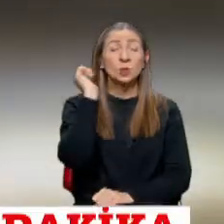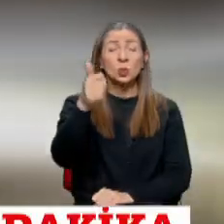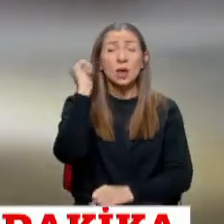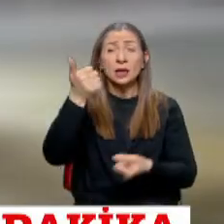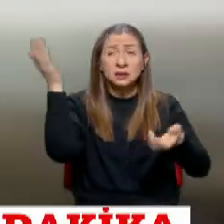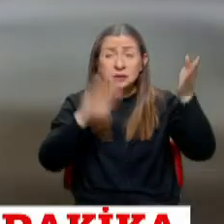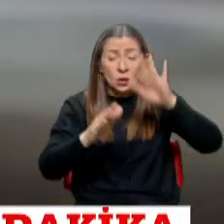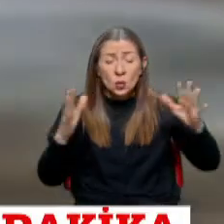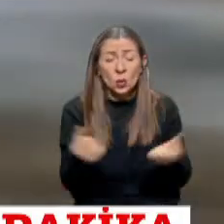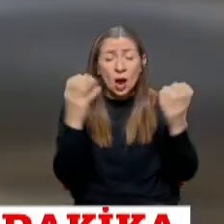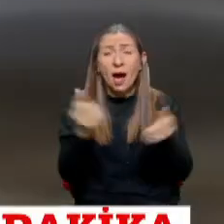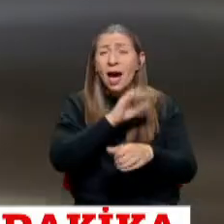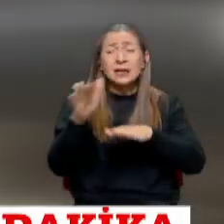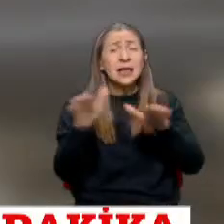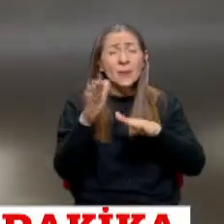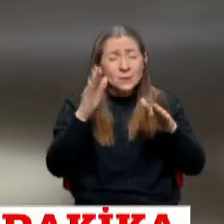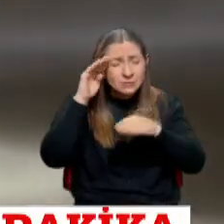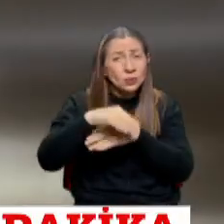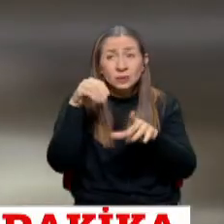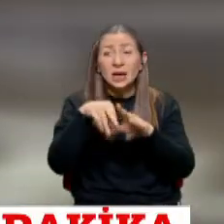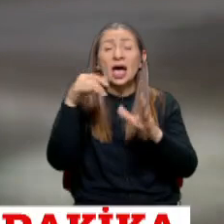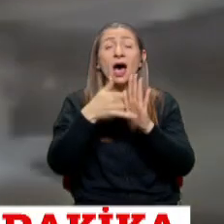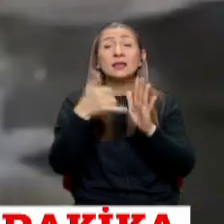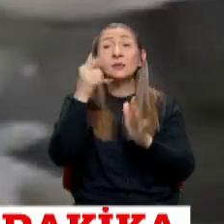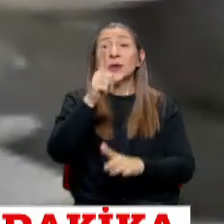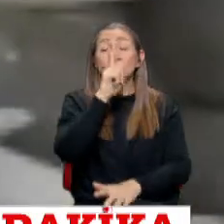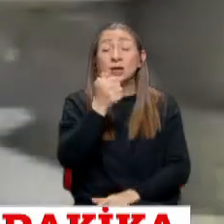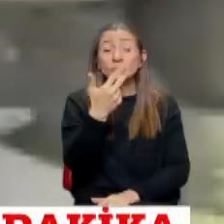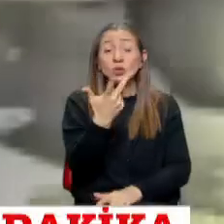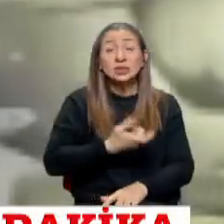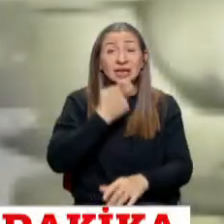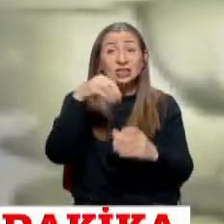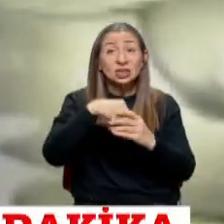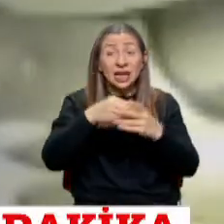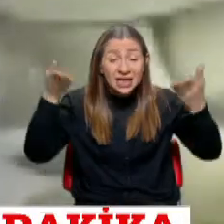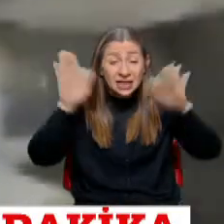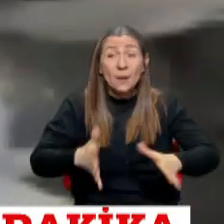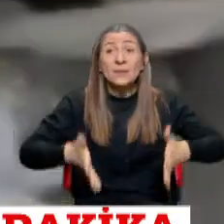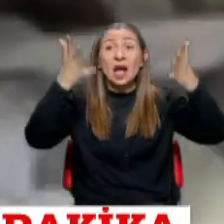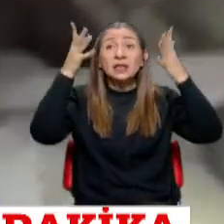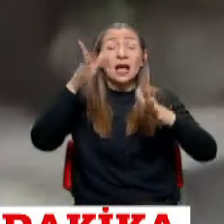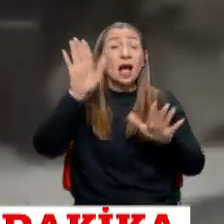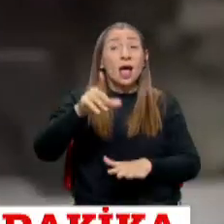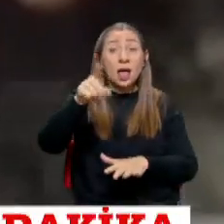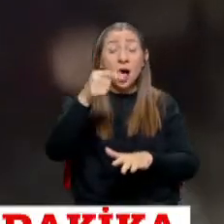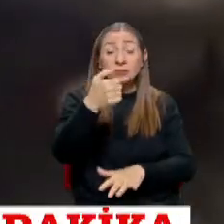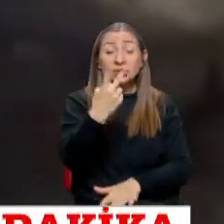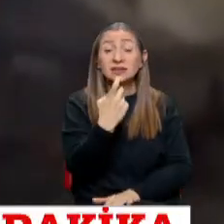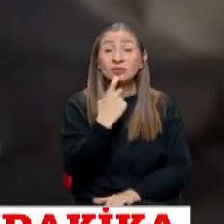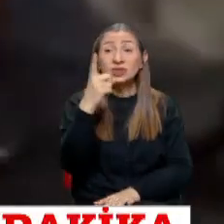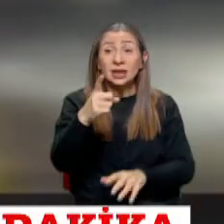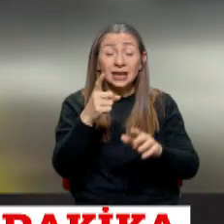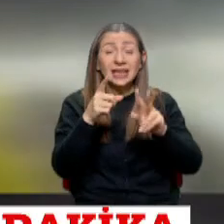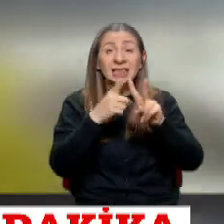Günlerdir enkazdan kurtarılan her depremzede gibi Gaziantep'te 163. saatte yıkılan binanın altında kalan 62